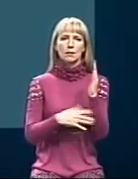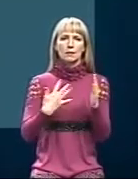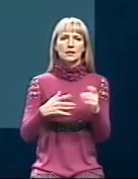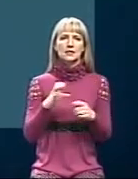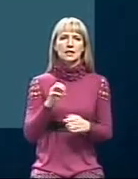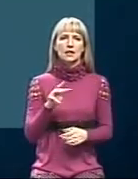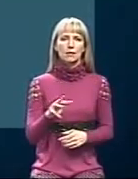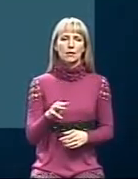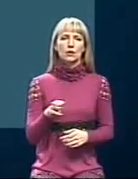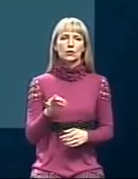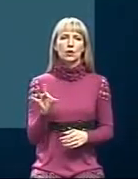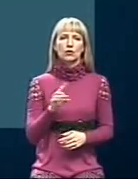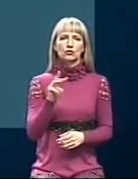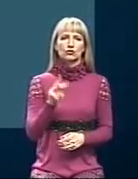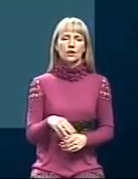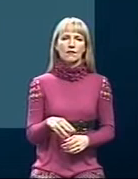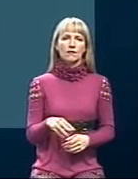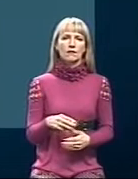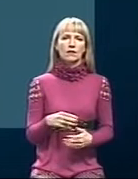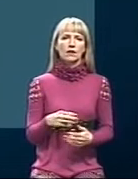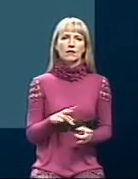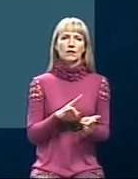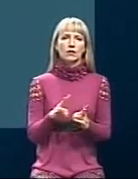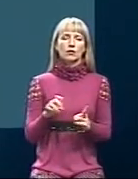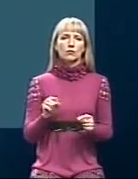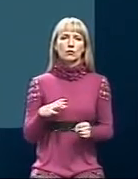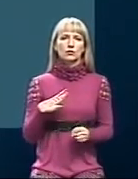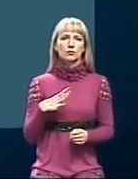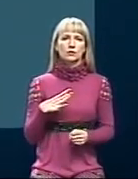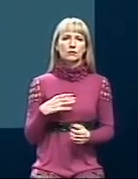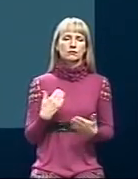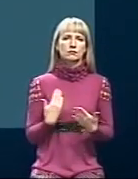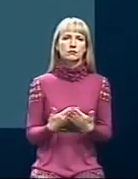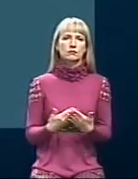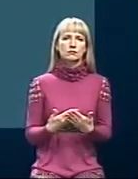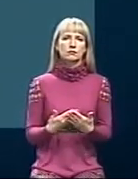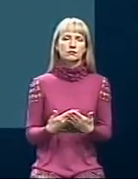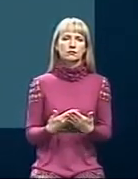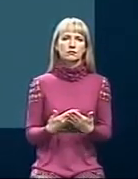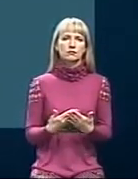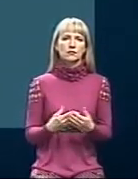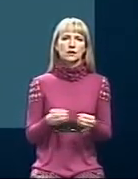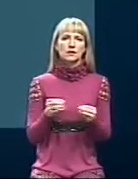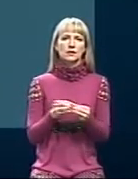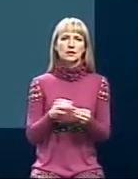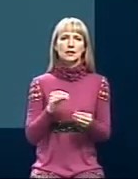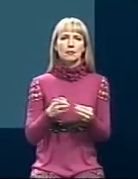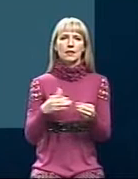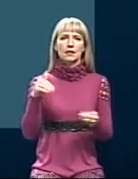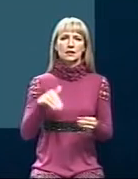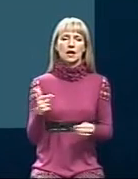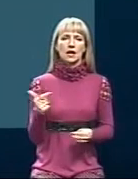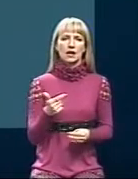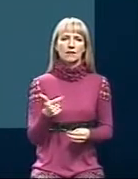то розмір штрафних санкцій, тобто шкоди, може досягати і 10, і 15 тисяч